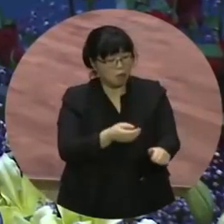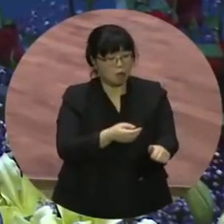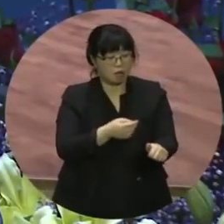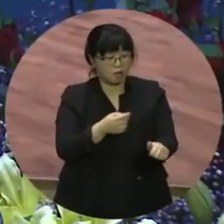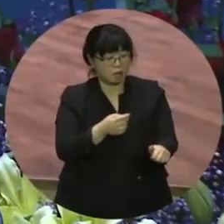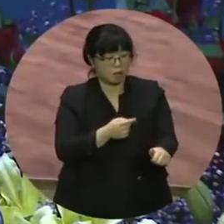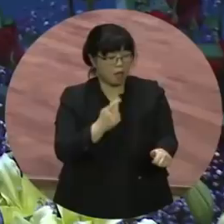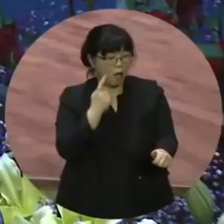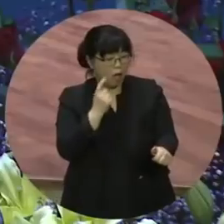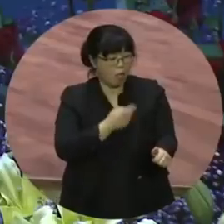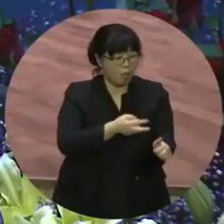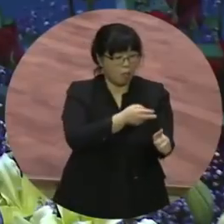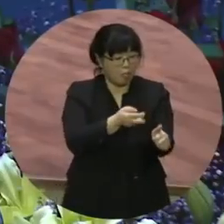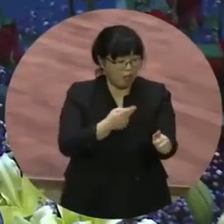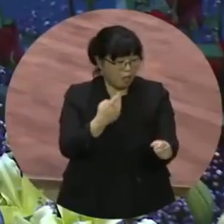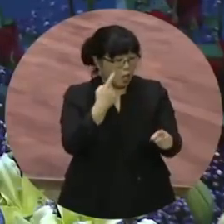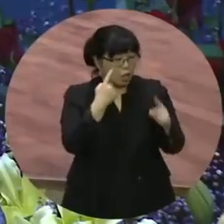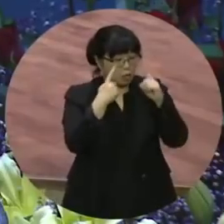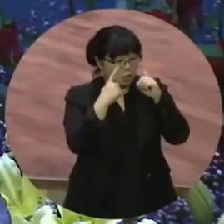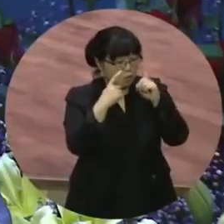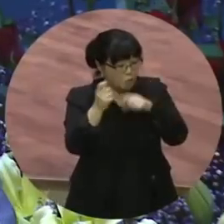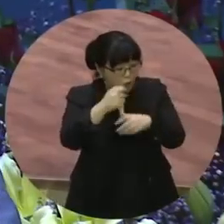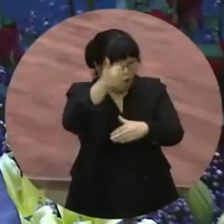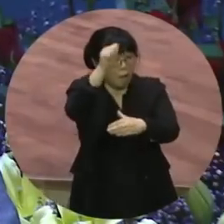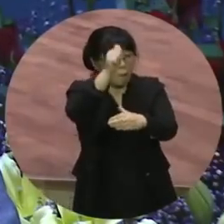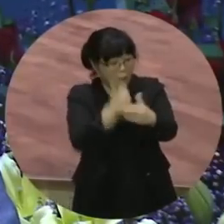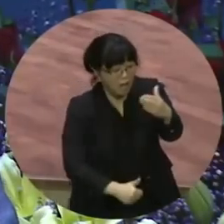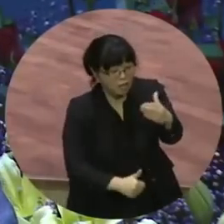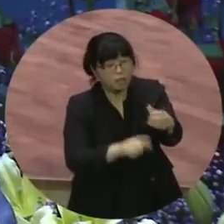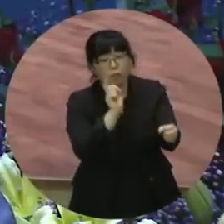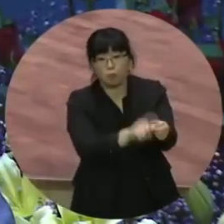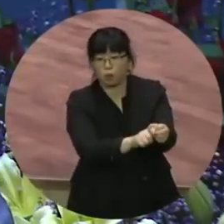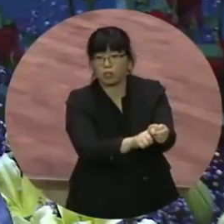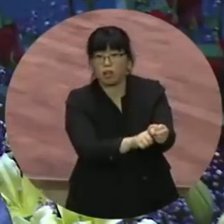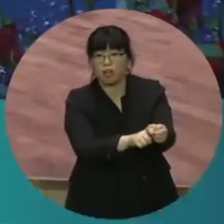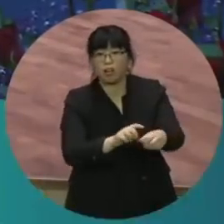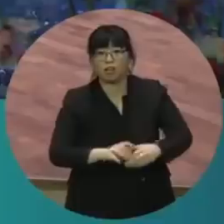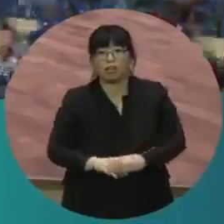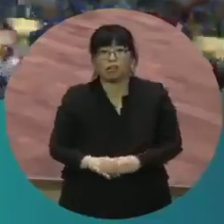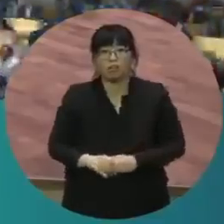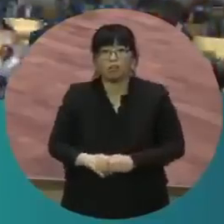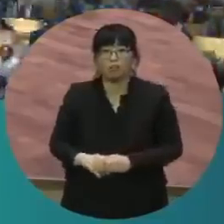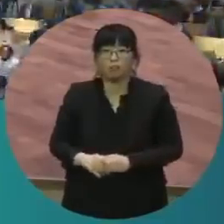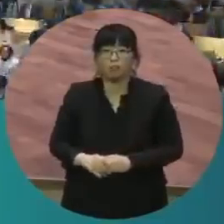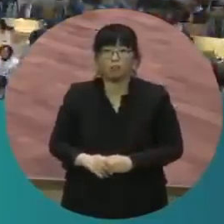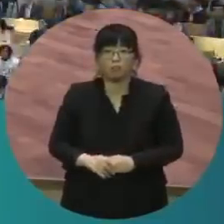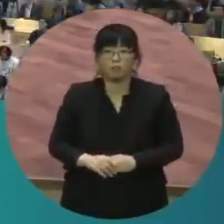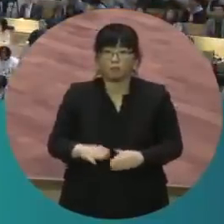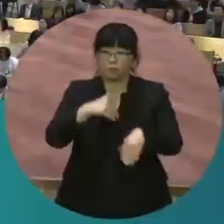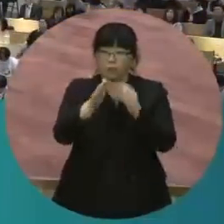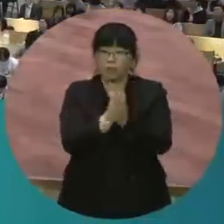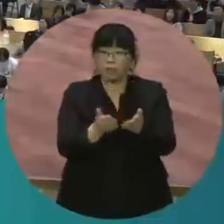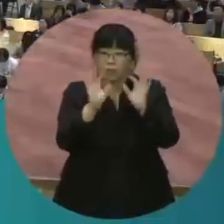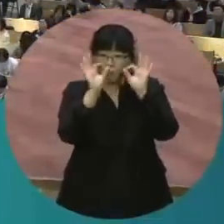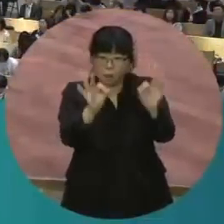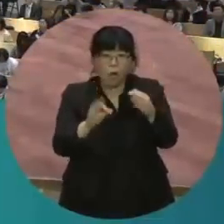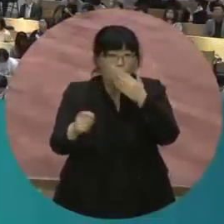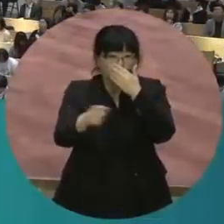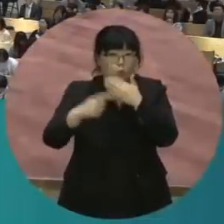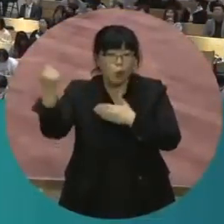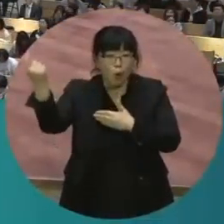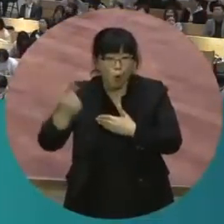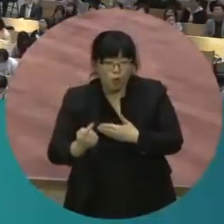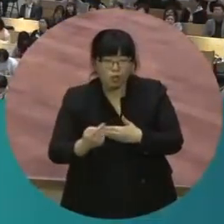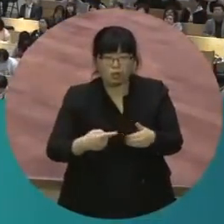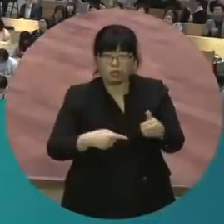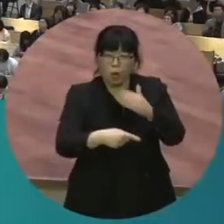템프테이션, 유혹이. 요한복음 10장 10절에 보면 도둑이 오는 것은 도둑질하고 죽이고 멸망시킨 것뿐이요, 내가 온 것은